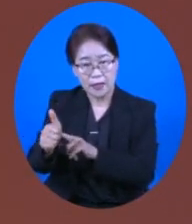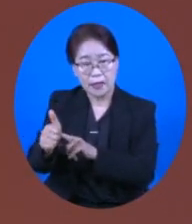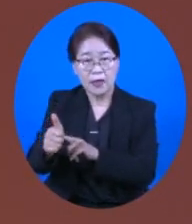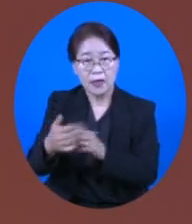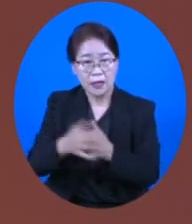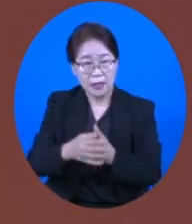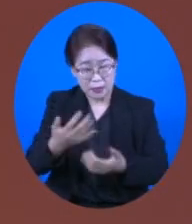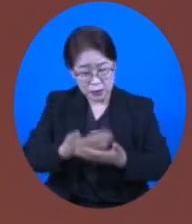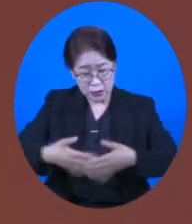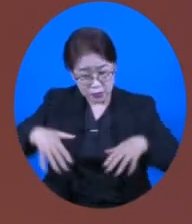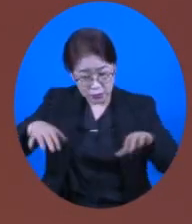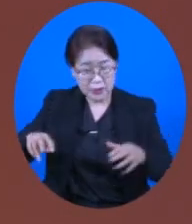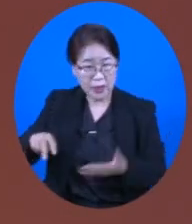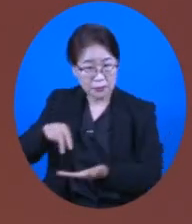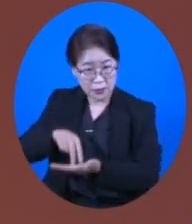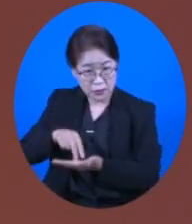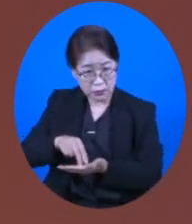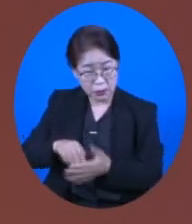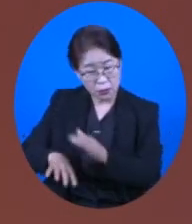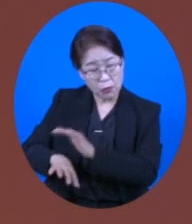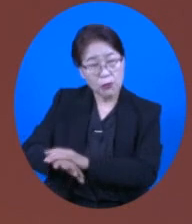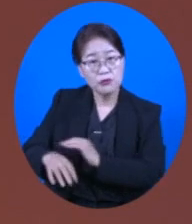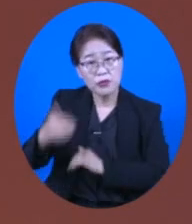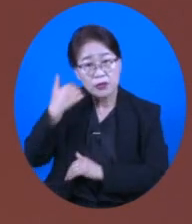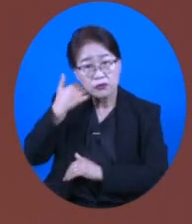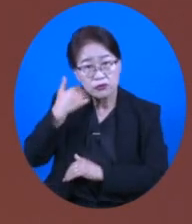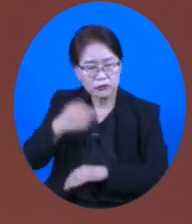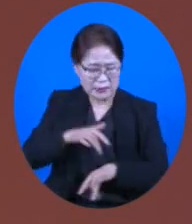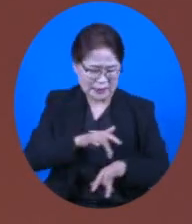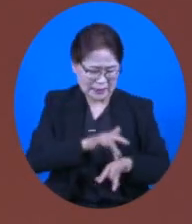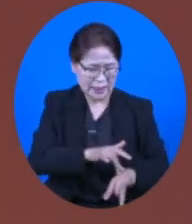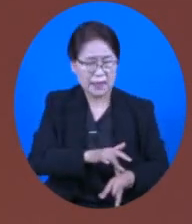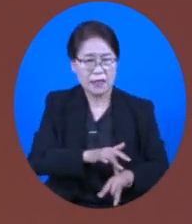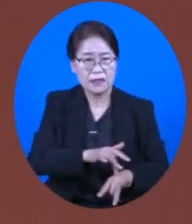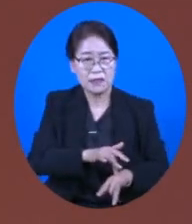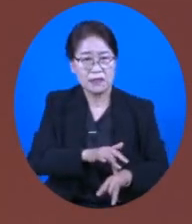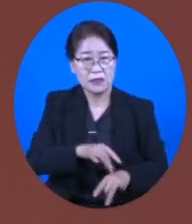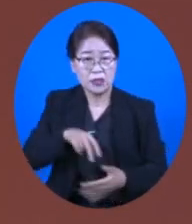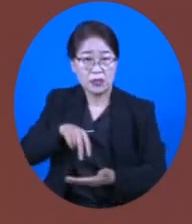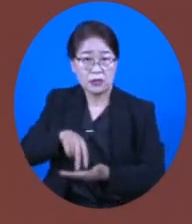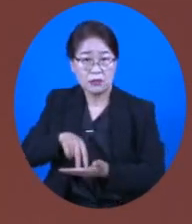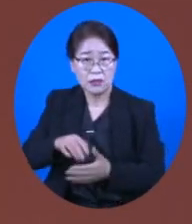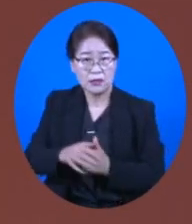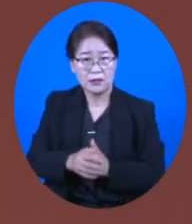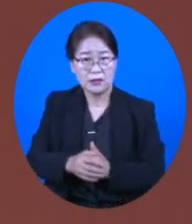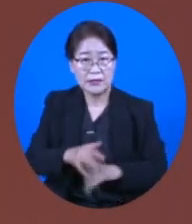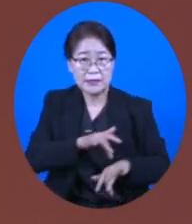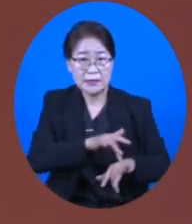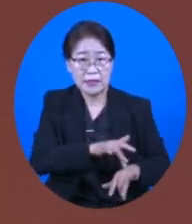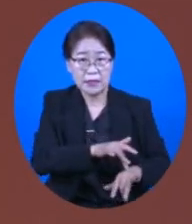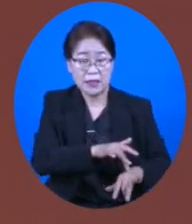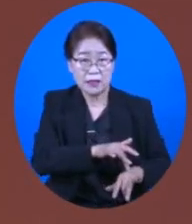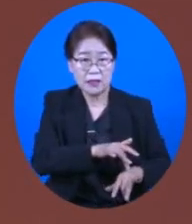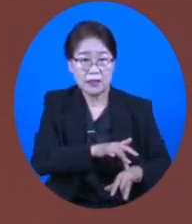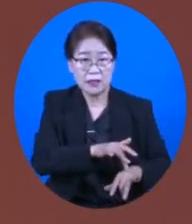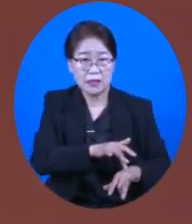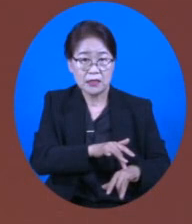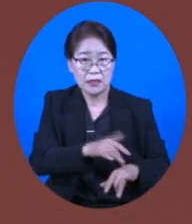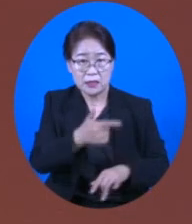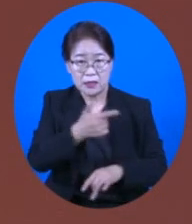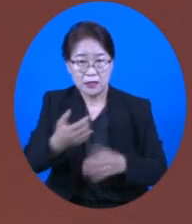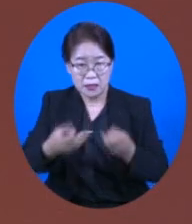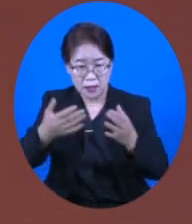대제사장 여호수아 오른편에는 사탄이 있는데 그 사탄이